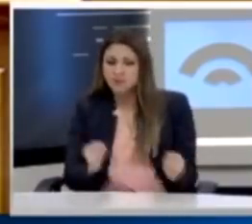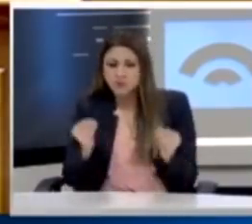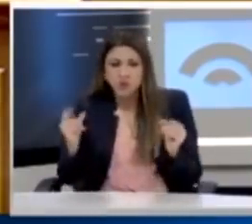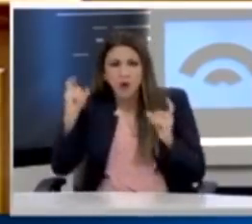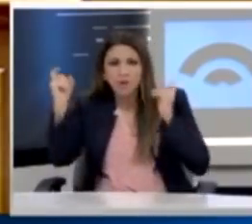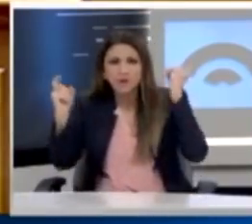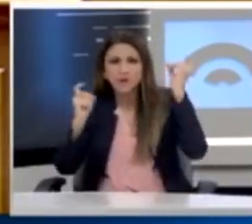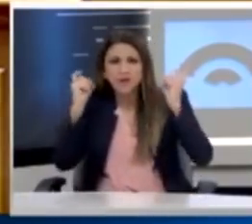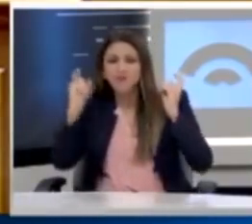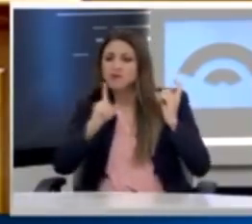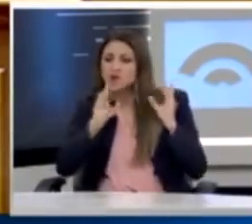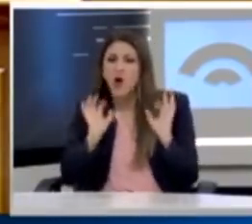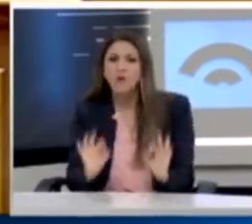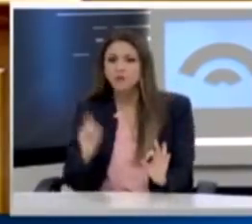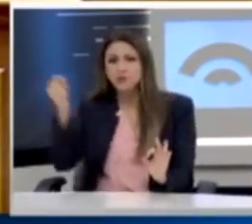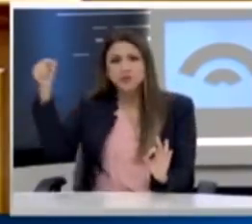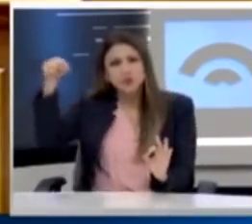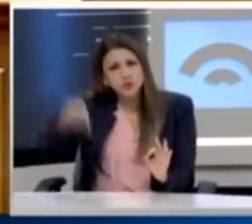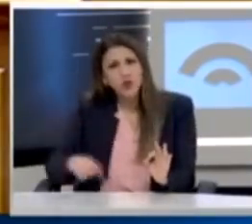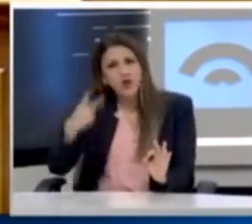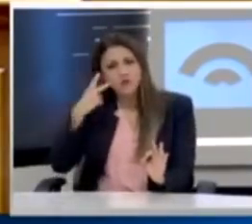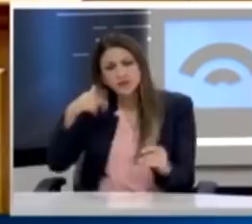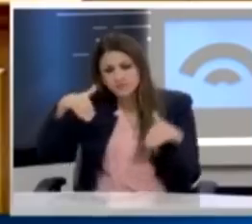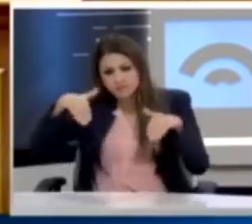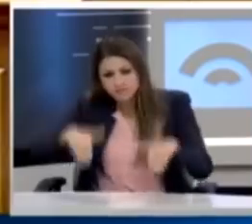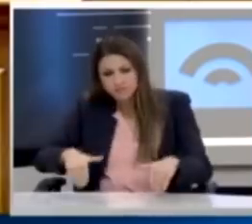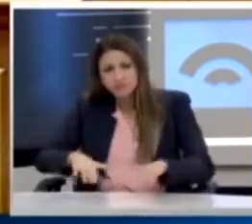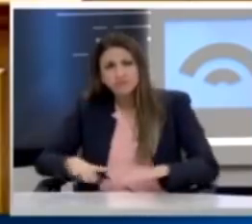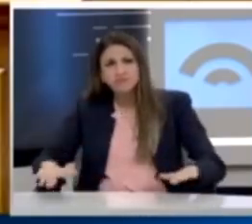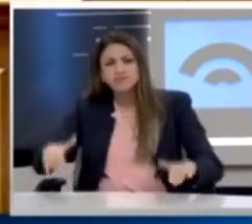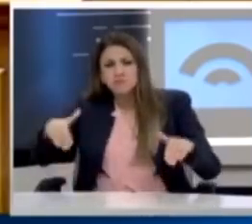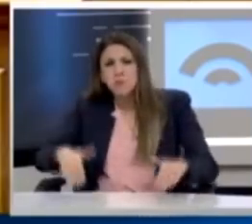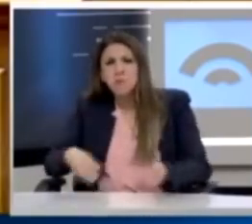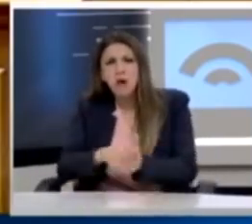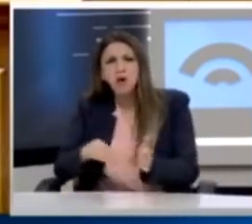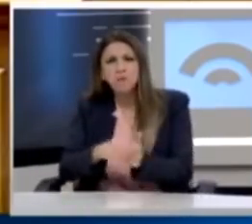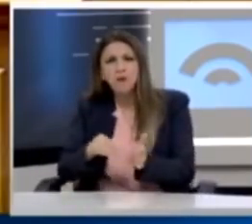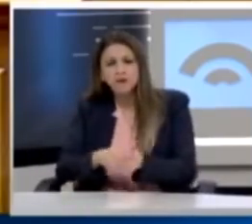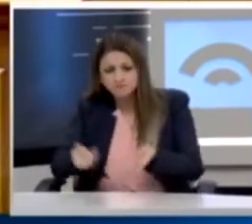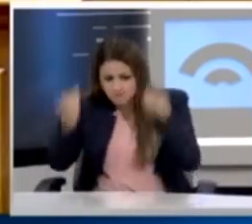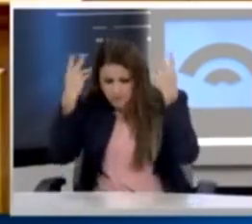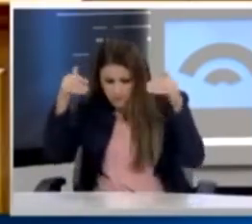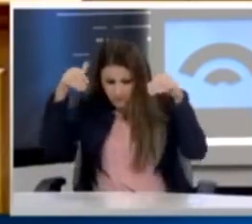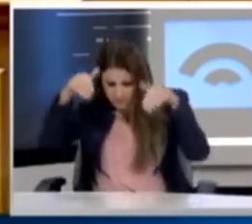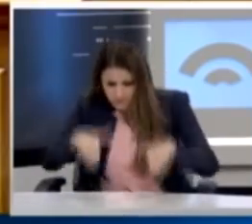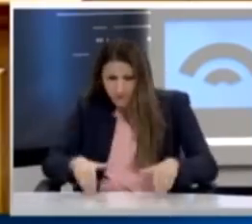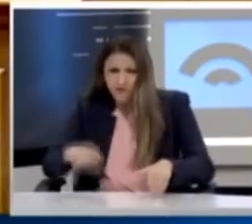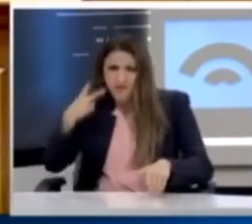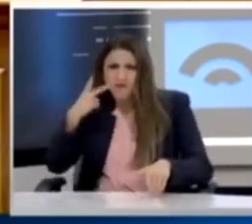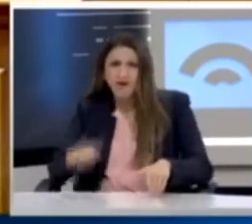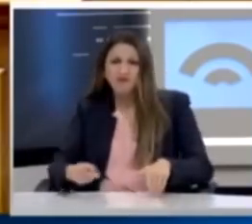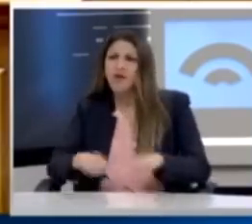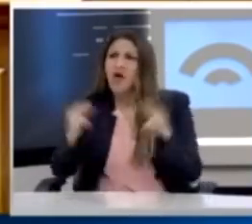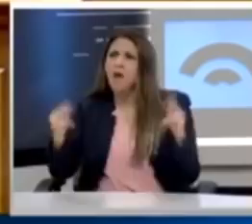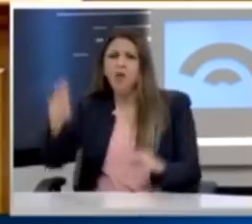λογική που και τώρα υποτάσσει την υποταγή στον αρνητικό, λέει, συσχετισμό δυνάμεων, την υποταγή στα υπεριαλιστικά